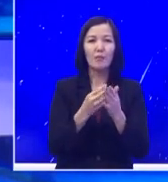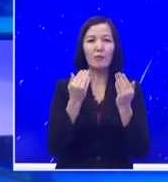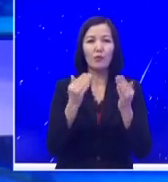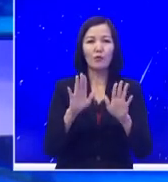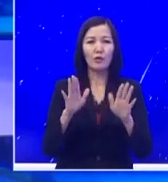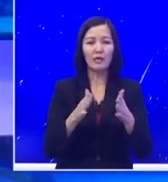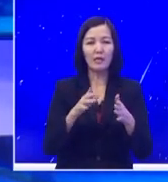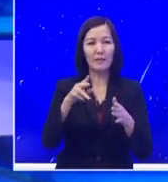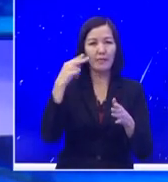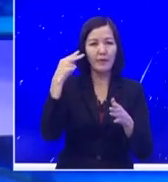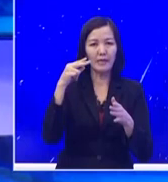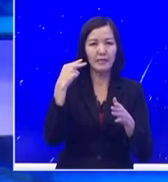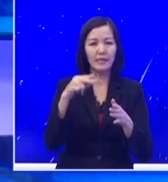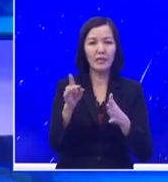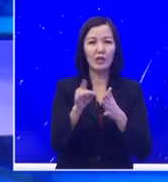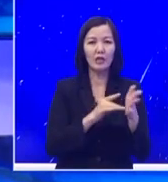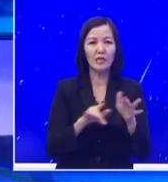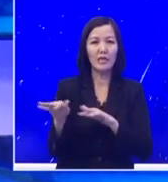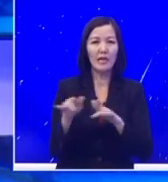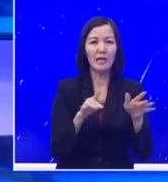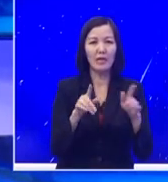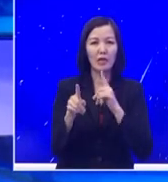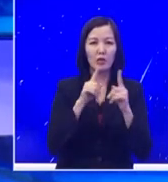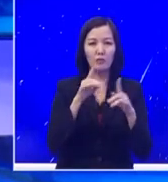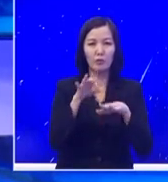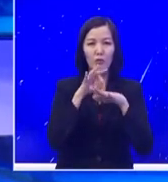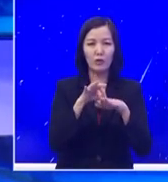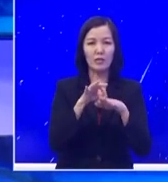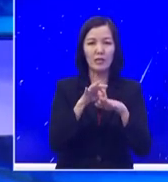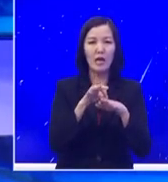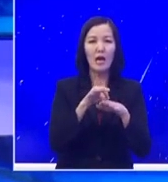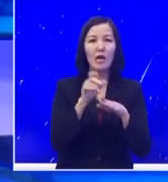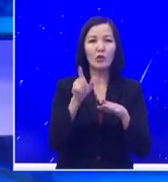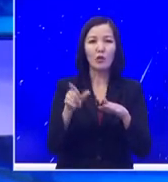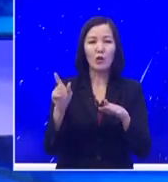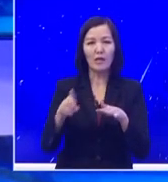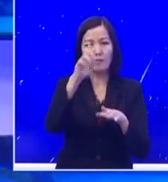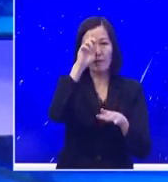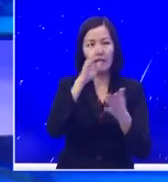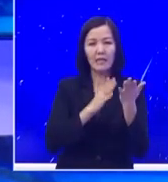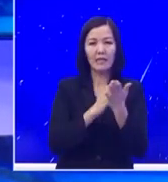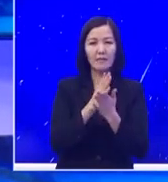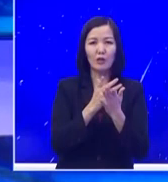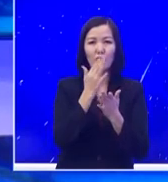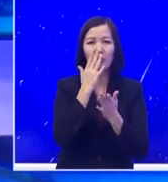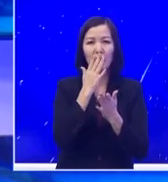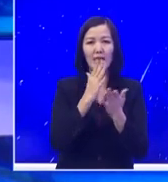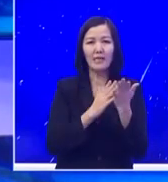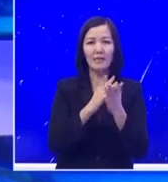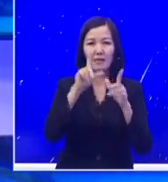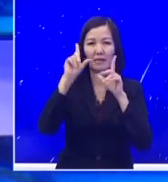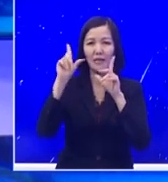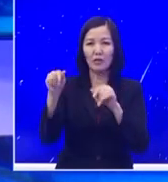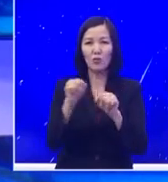ел президенті ақордада жедел әрекет ету штабының отырысын өткізді. Лауазымды тұлғалар мен мемлекеттік қызметшілерге шетелге